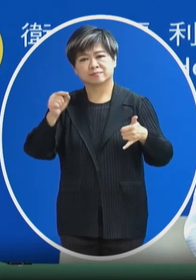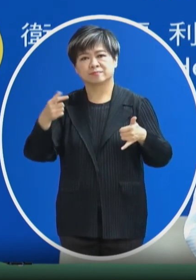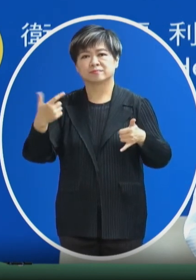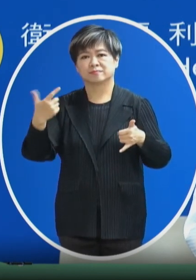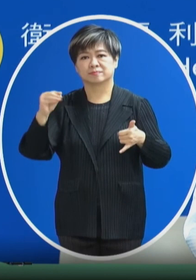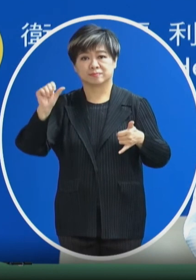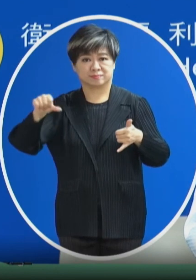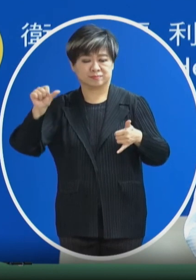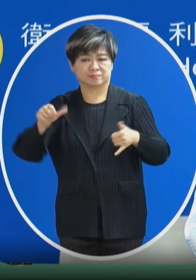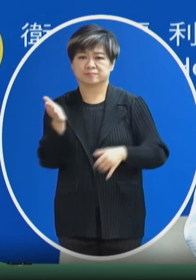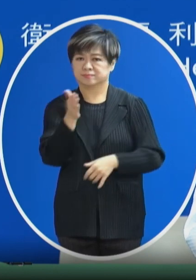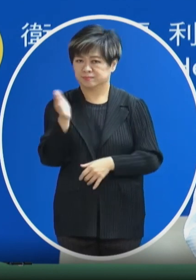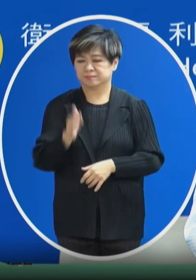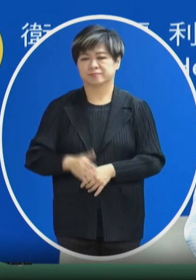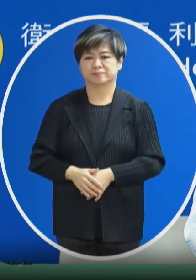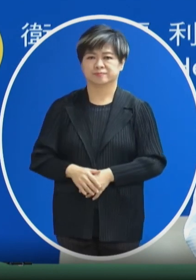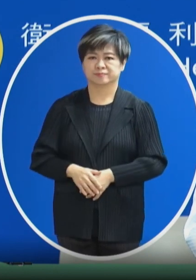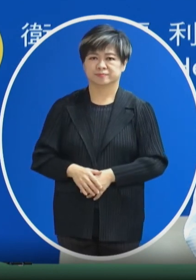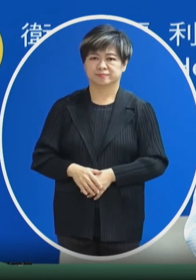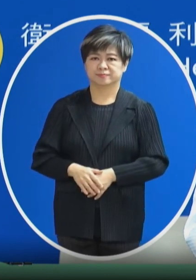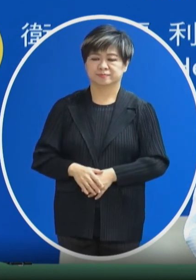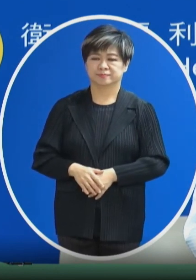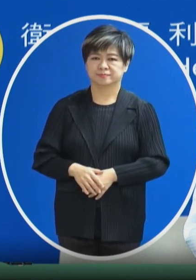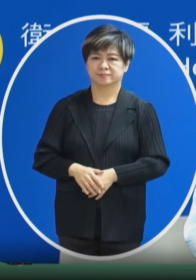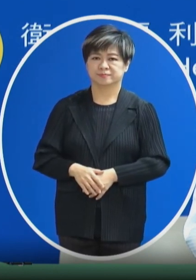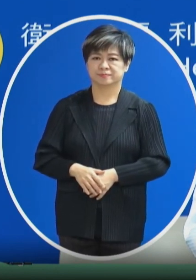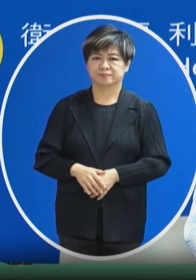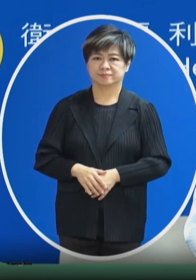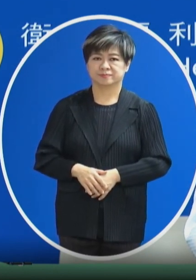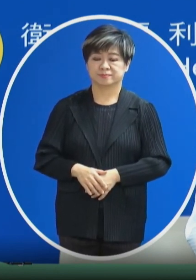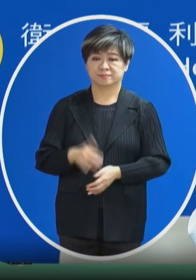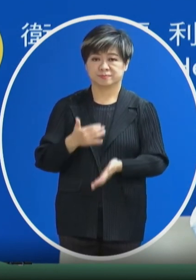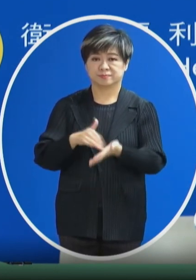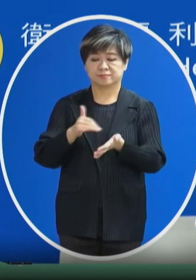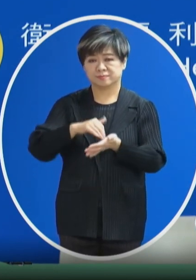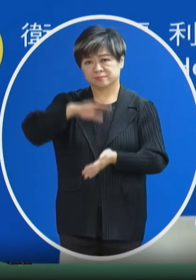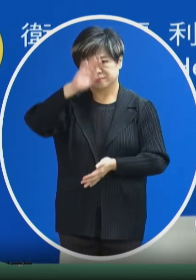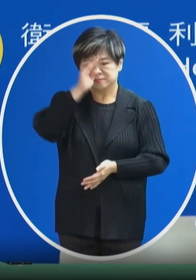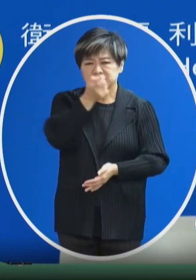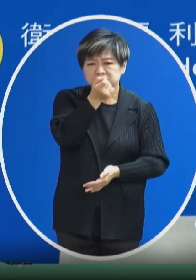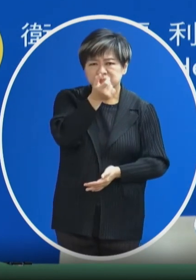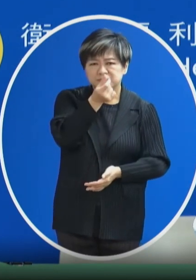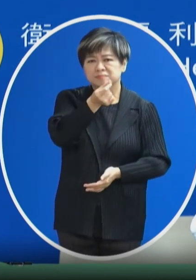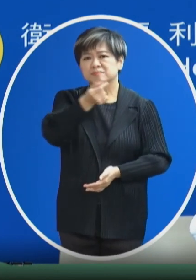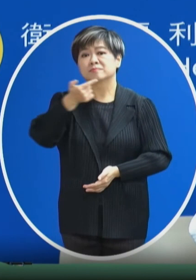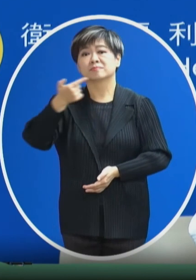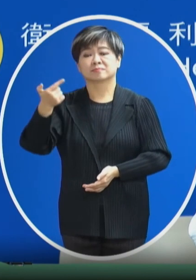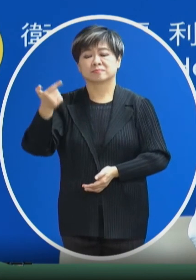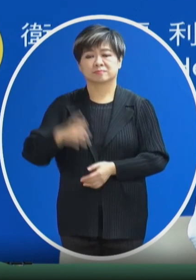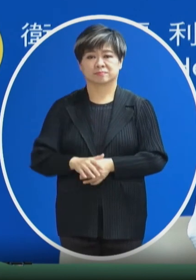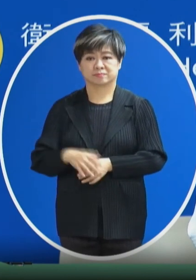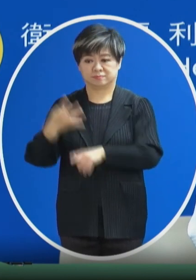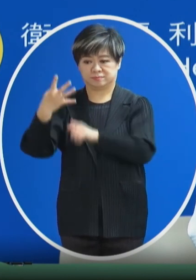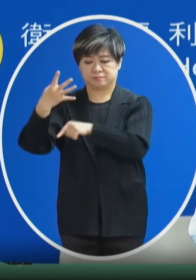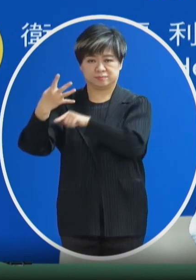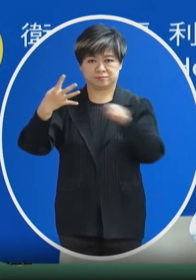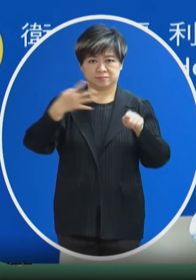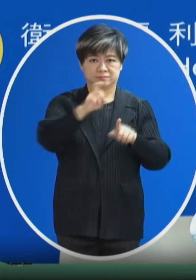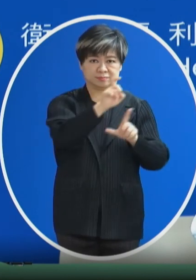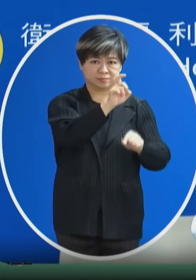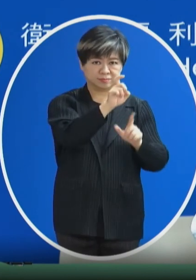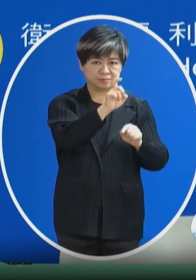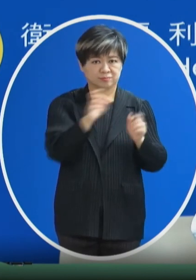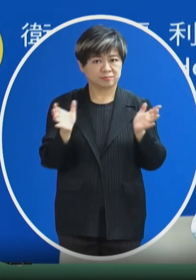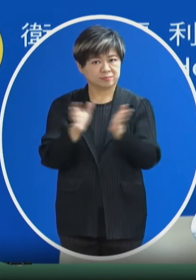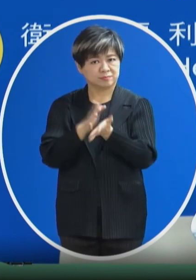5万到6.5万元左右。那所以整个轻症的从4月到10月我们大概